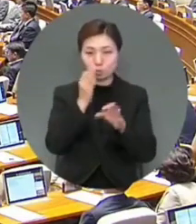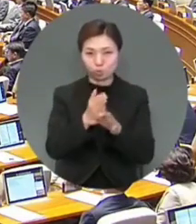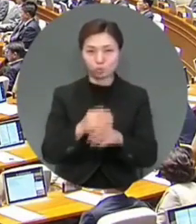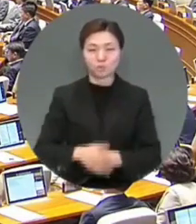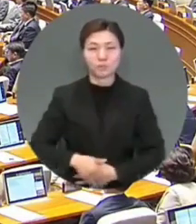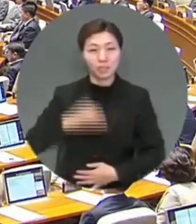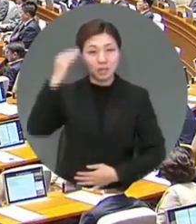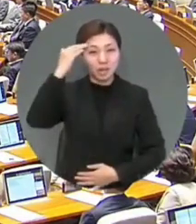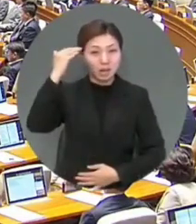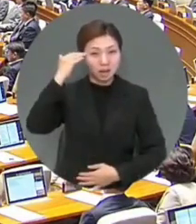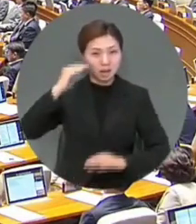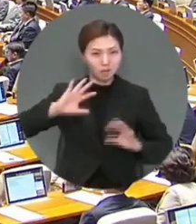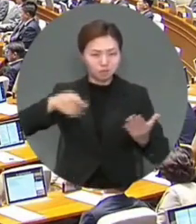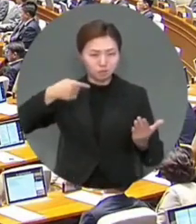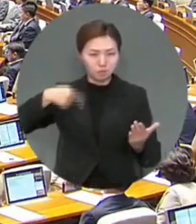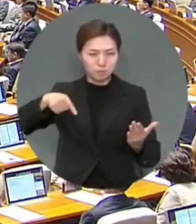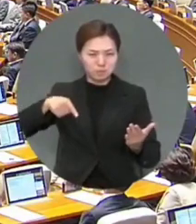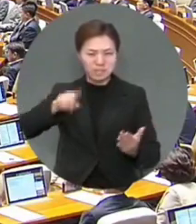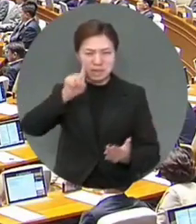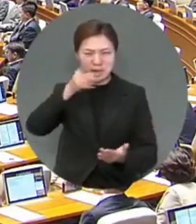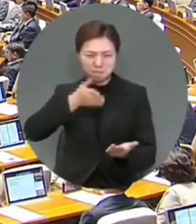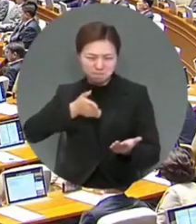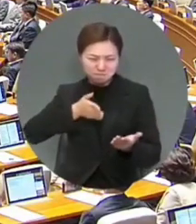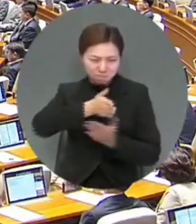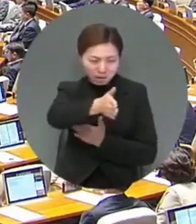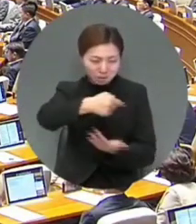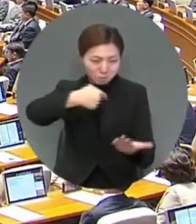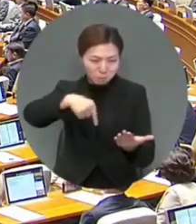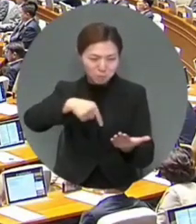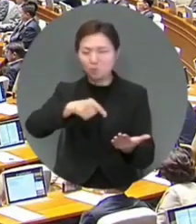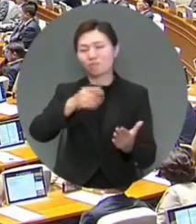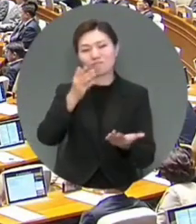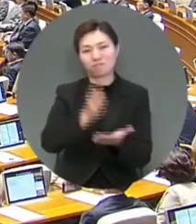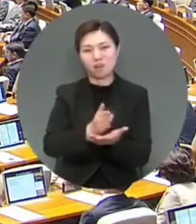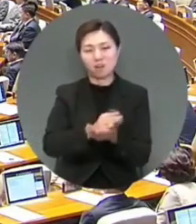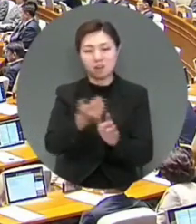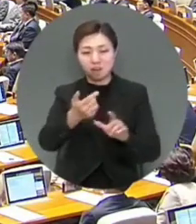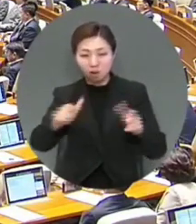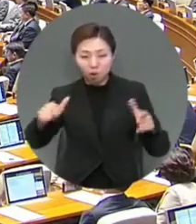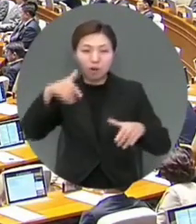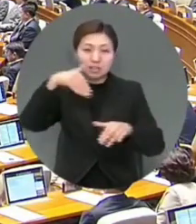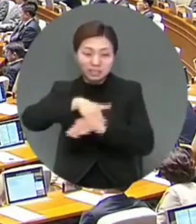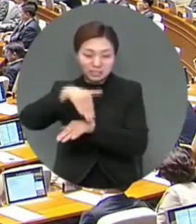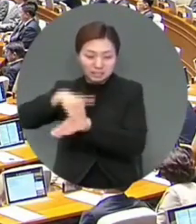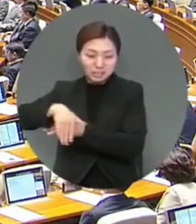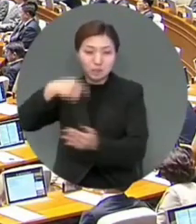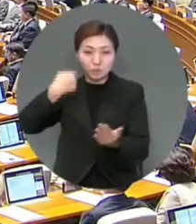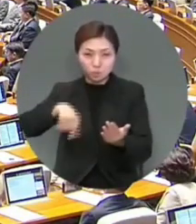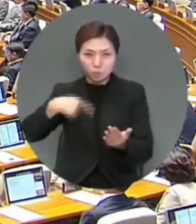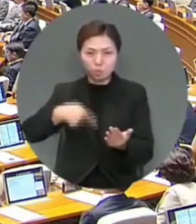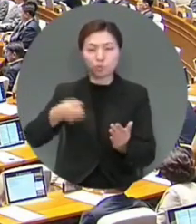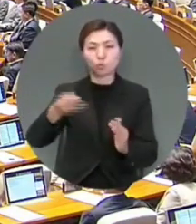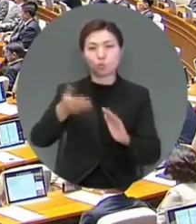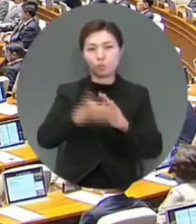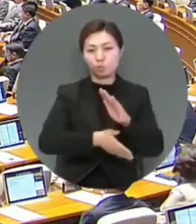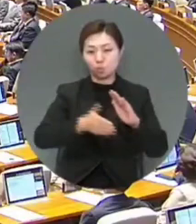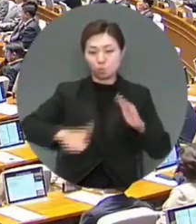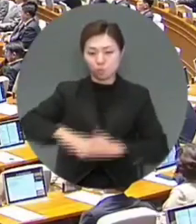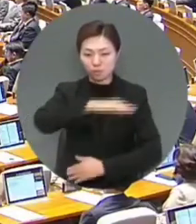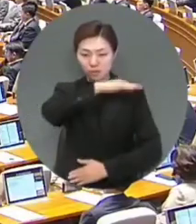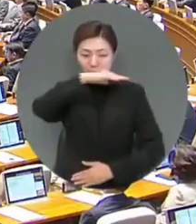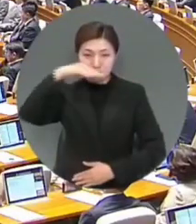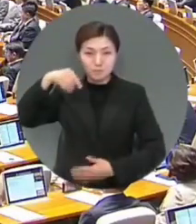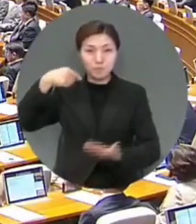벗어나 다양하고 개방적이며 공정한 시스템을 통해 자녀들을 국제 경쟁력을